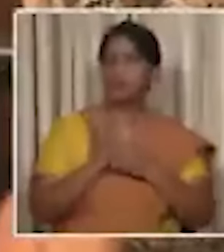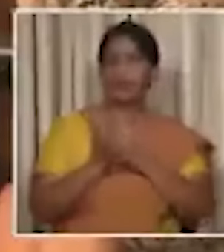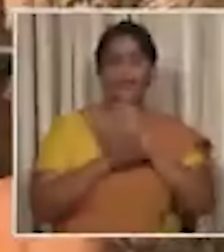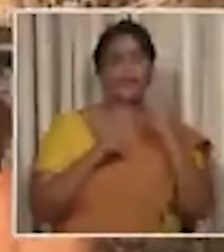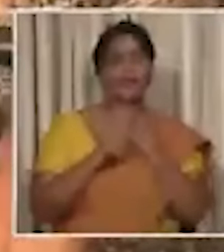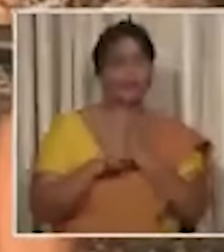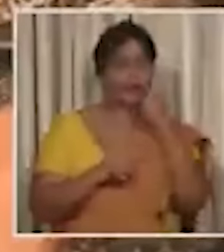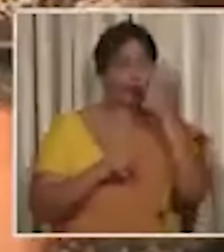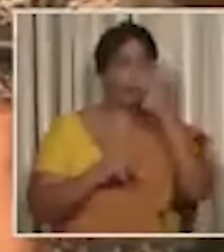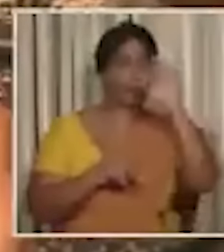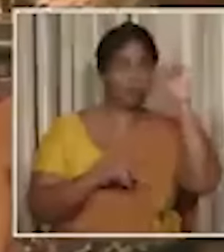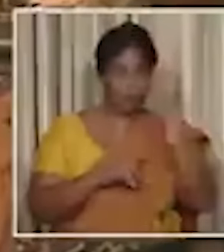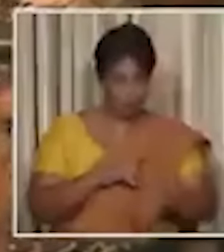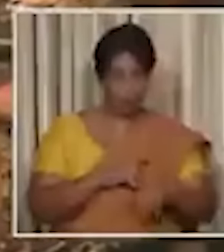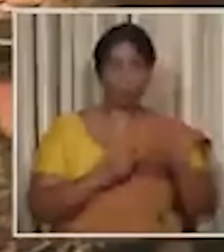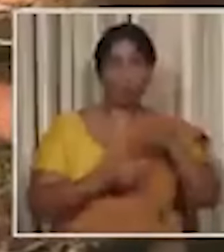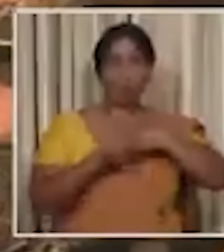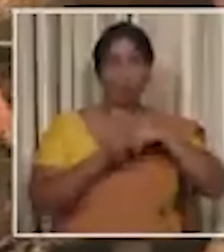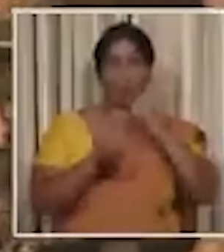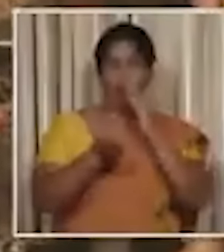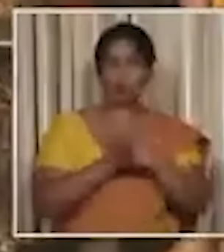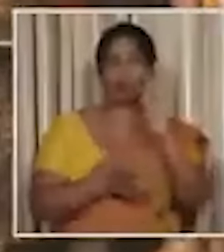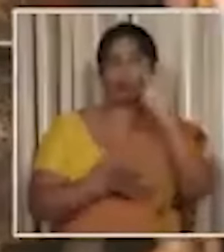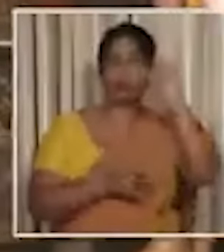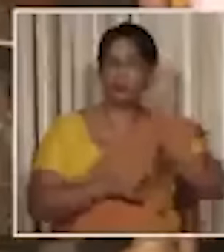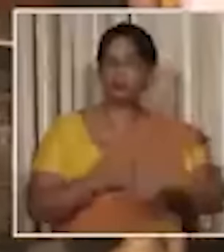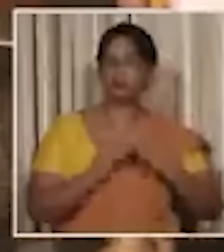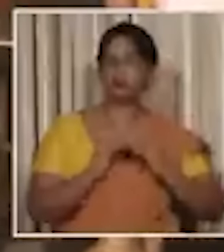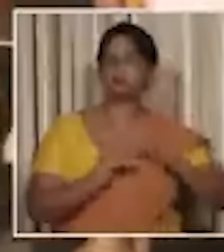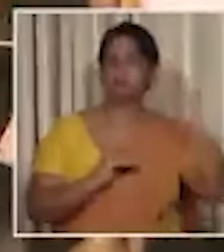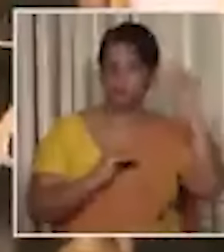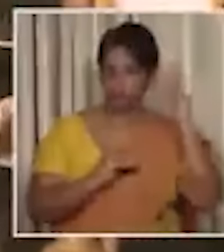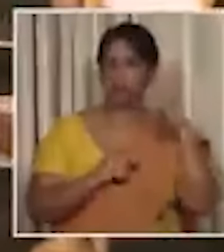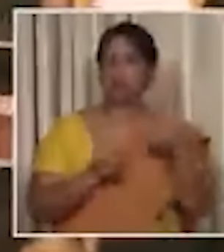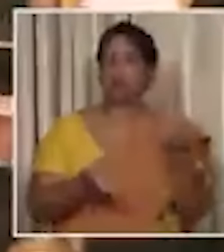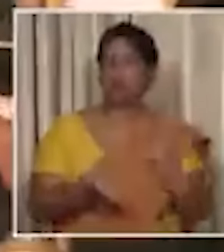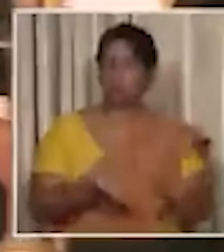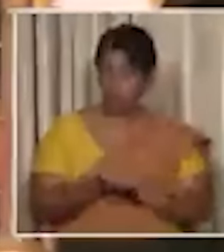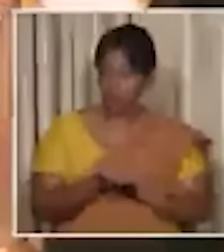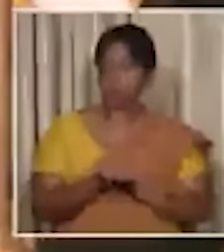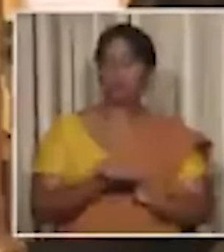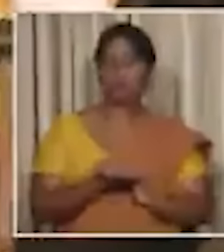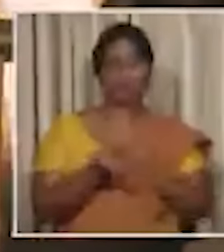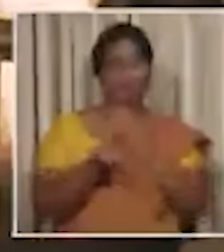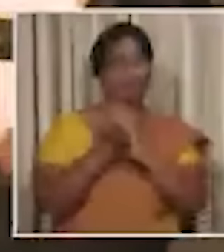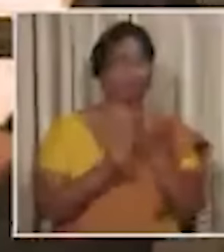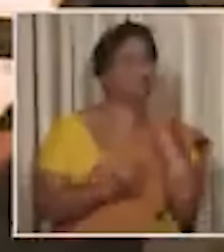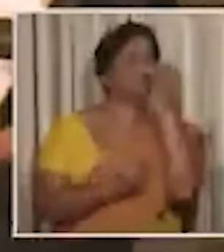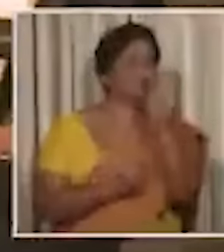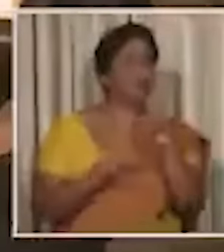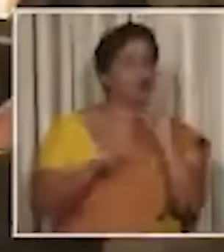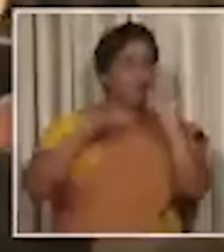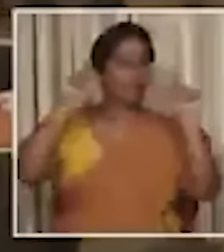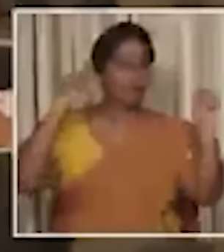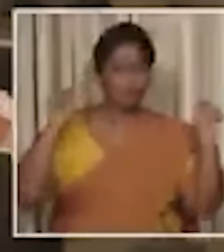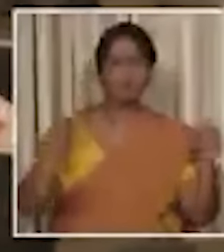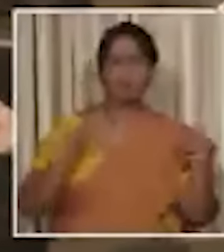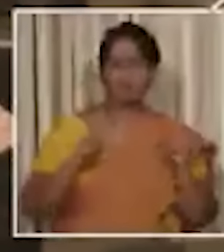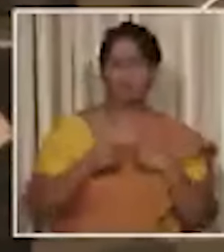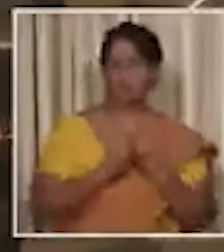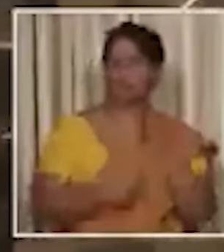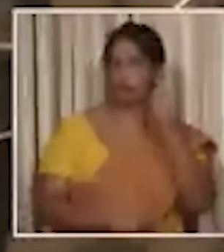பாதுகாக்க நாங்கள் எவ்வாறு இதனை பாதுகாக்க வேண்டும் என்பது தொடர்பிலும் ஒரு சிறந்த ஒரு சாரதியாக நான் பாதையில் எப்படி அந்த வாகனத்தை